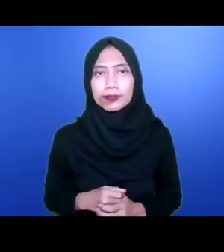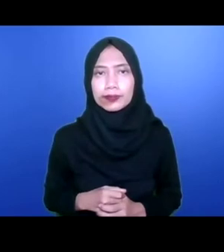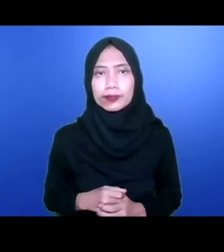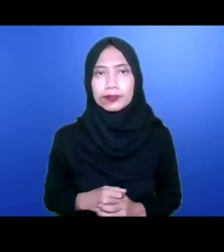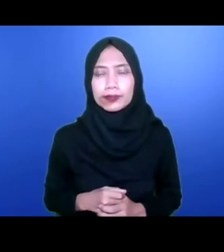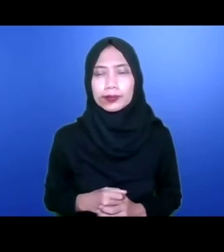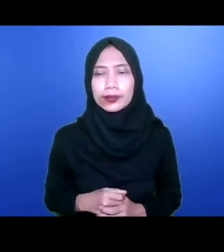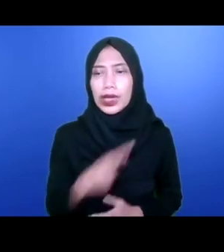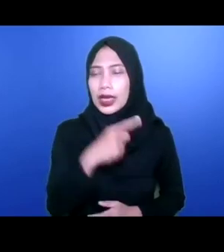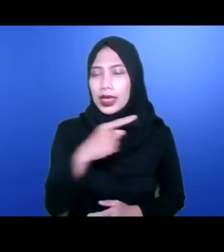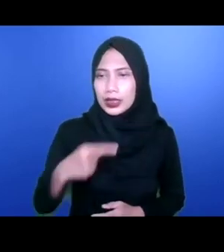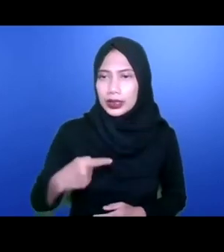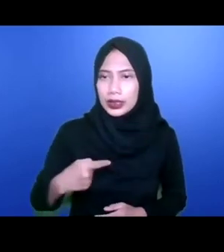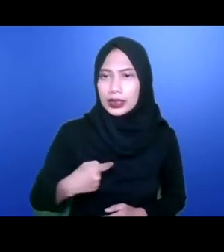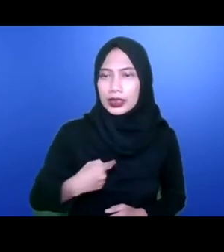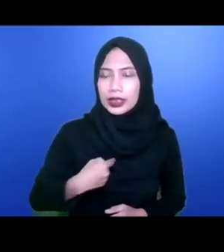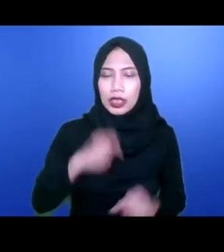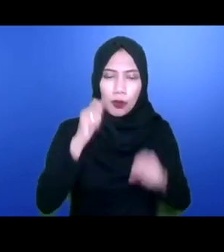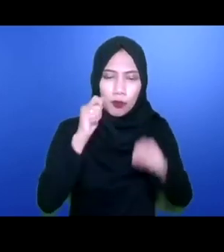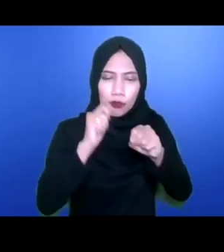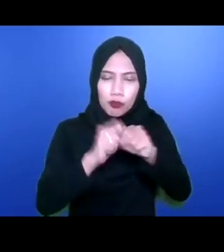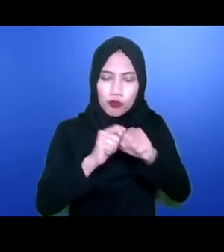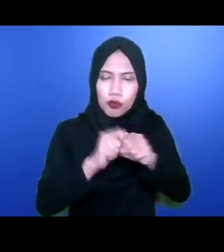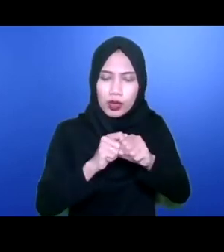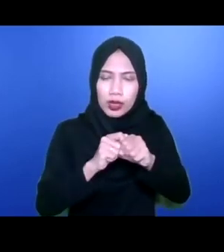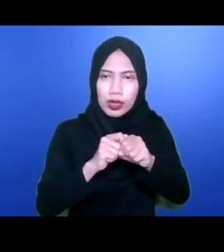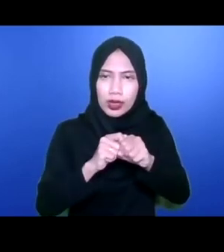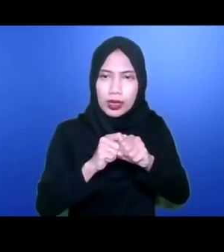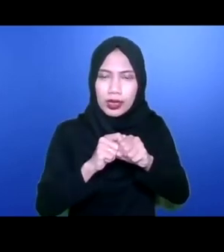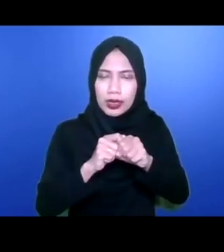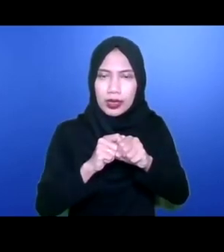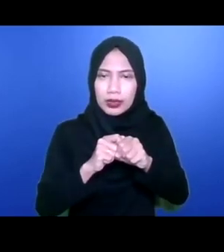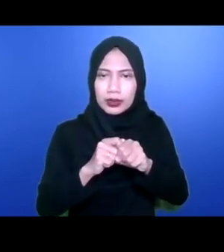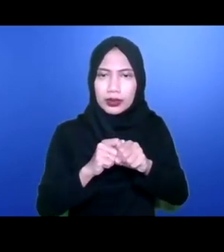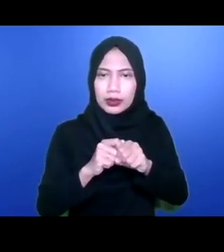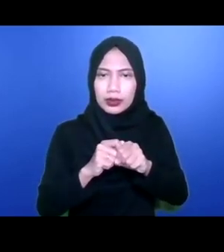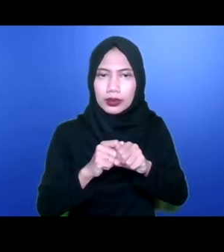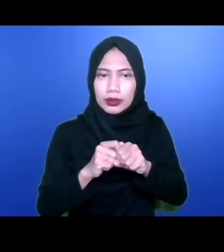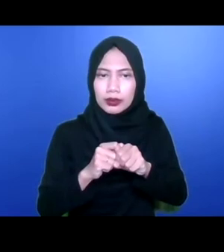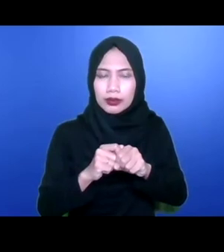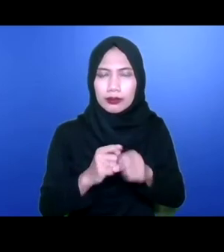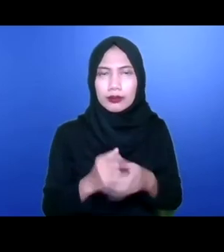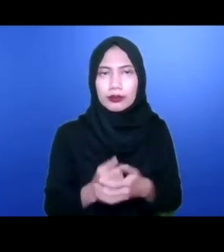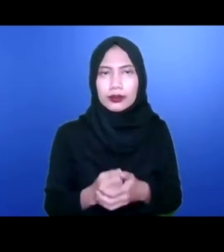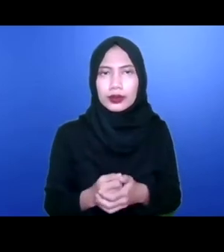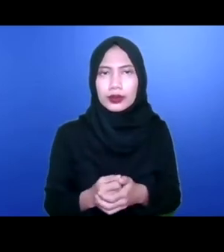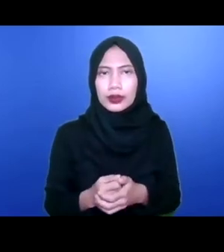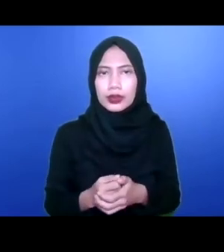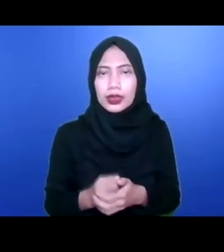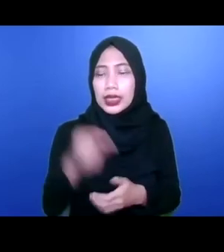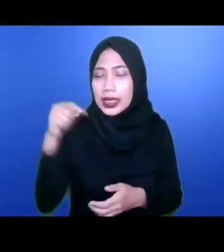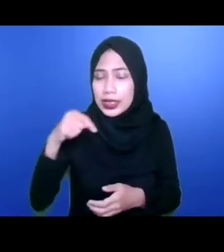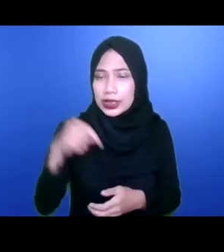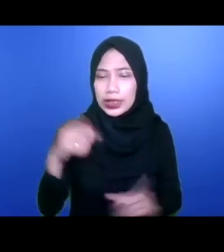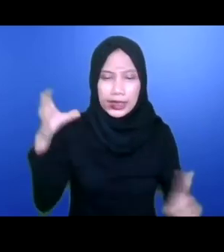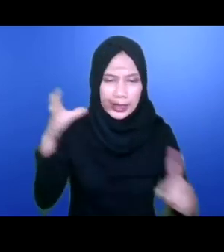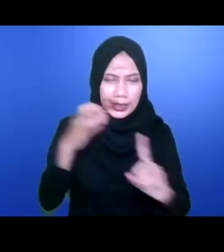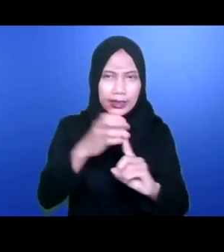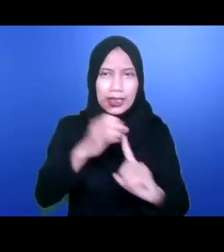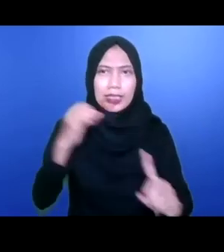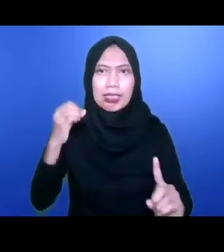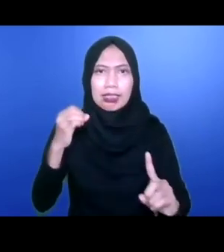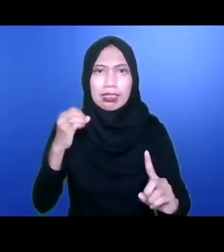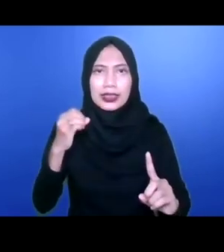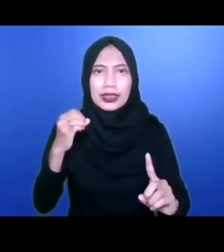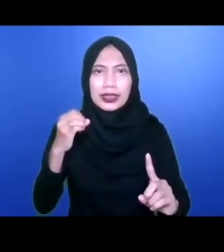duluan tagline-nya, kami set apa yang dilakukan oleh masing-masing teman-teman. Dan ingat, ini adalah targetnya SME dan